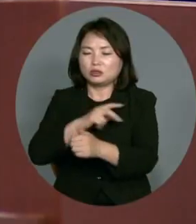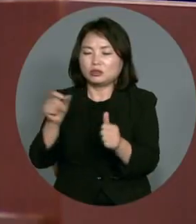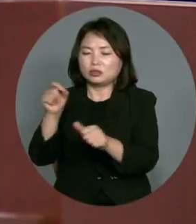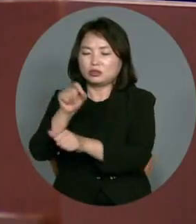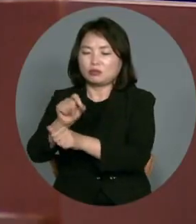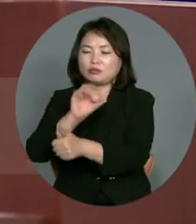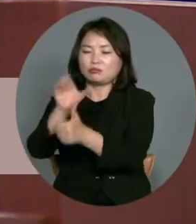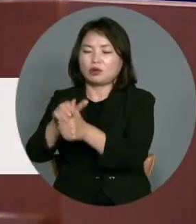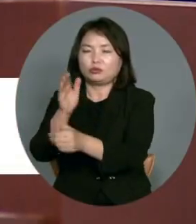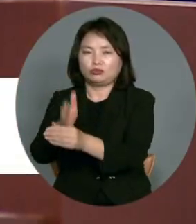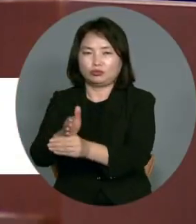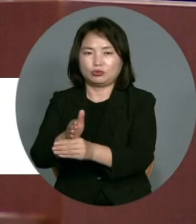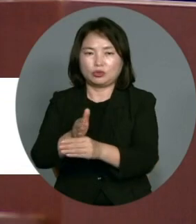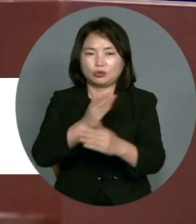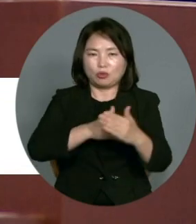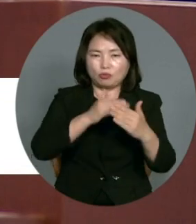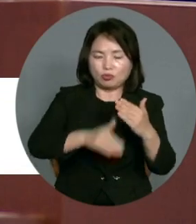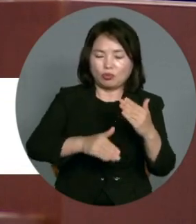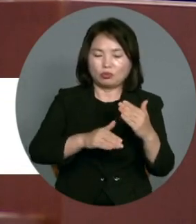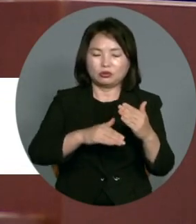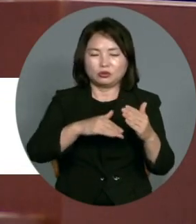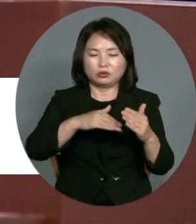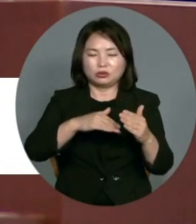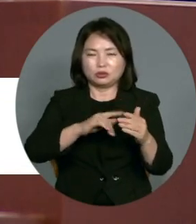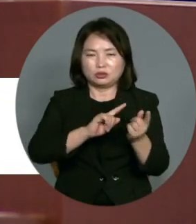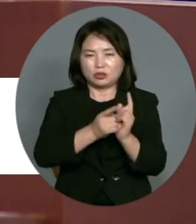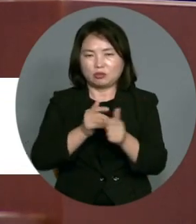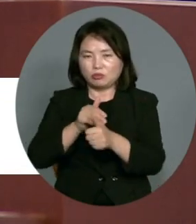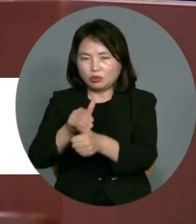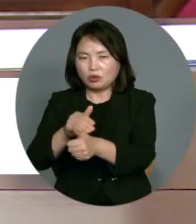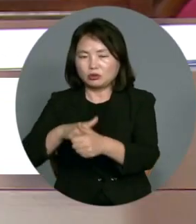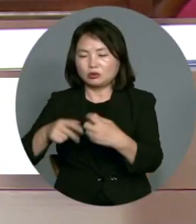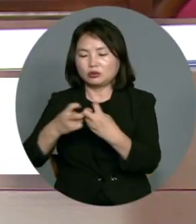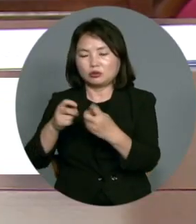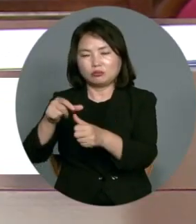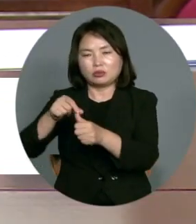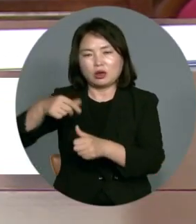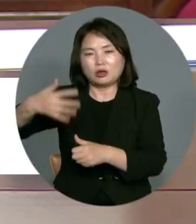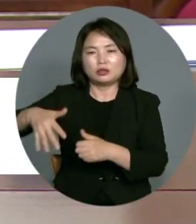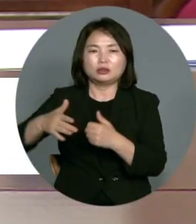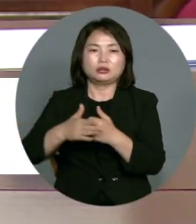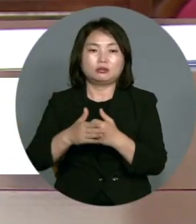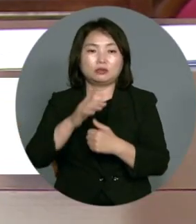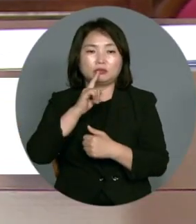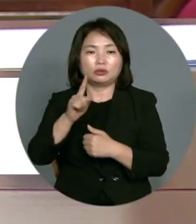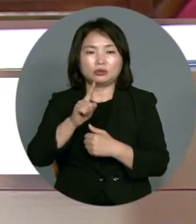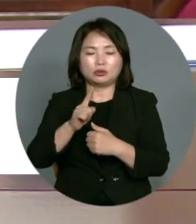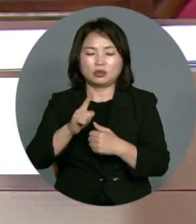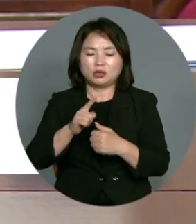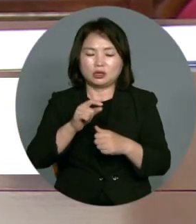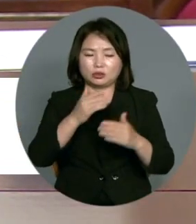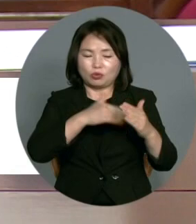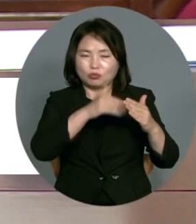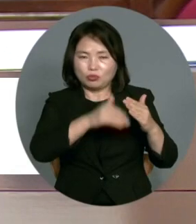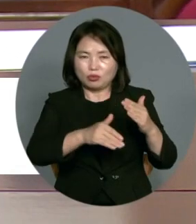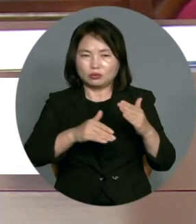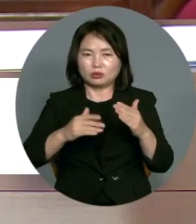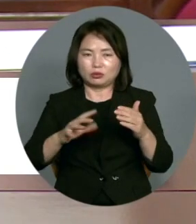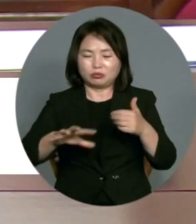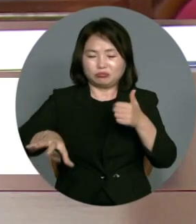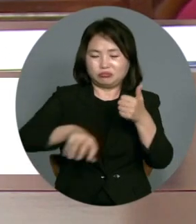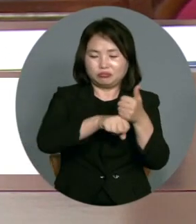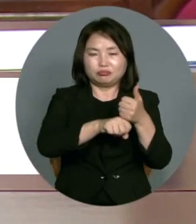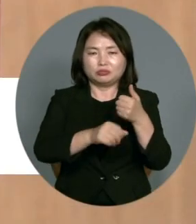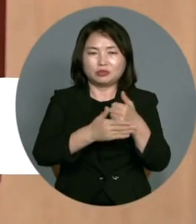식품 부평 공무원이 많고 또 정책 총관은 미쳤다는 부분들은 유선이 집행부에 청소 꾀어